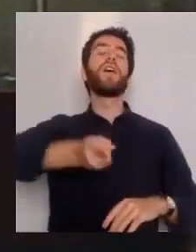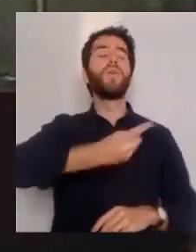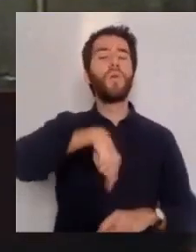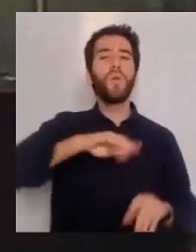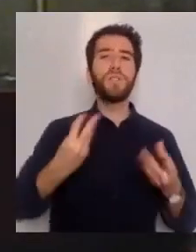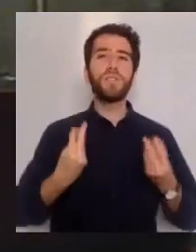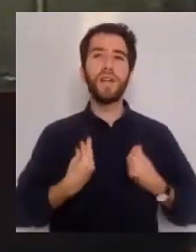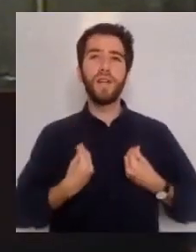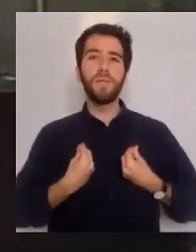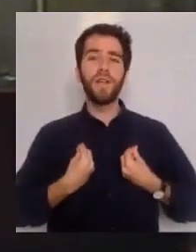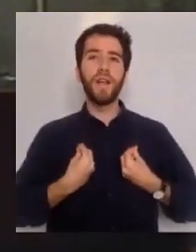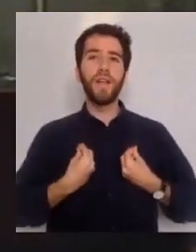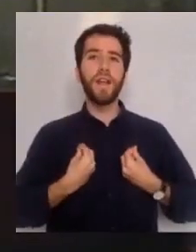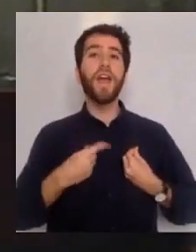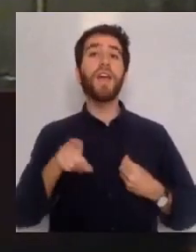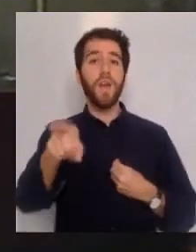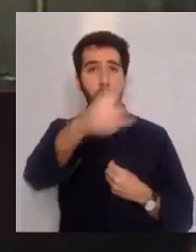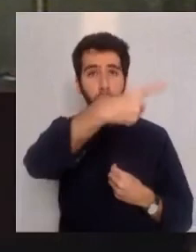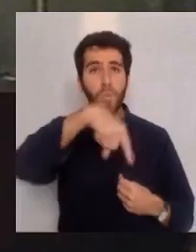els vostres cors.